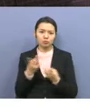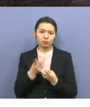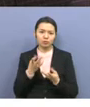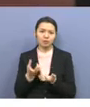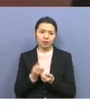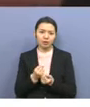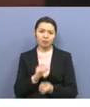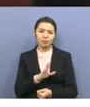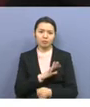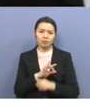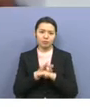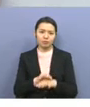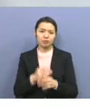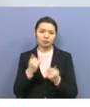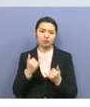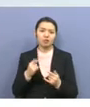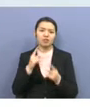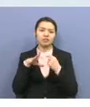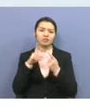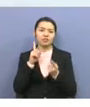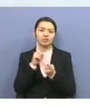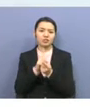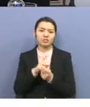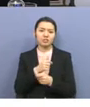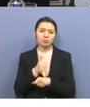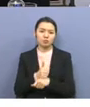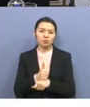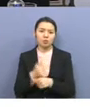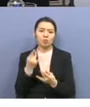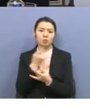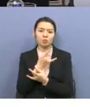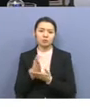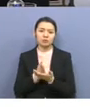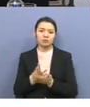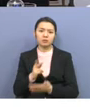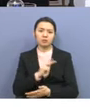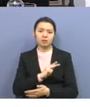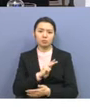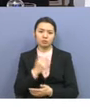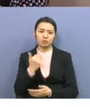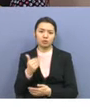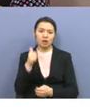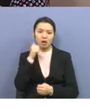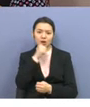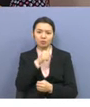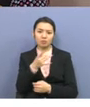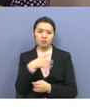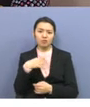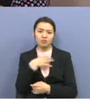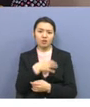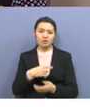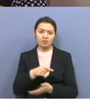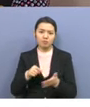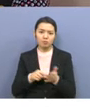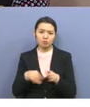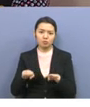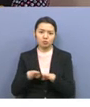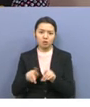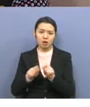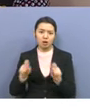қаулылар қабылдады. Кездесу барысында мәслихат депутаттары мен мәдениет саласының қызметкерлері әр ауданның өзекті мәселелерін